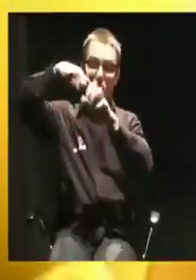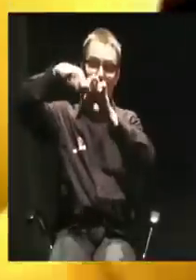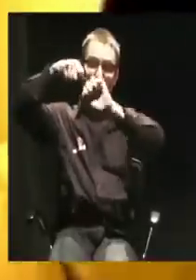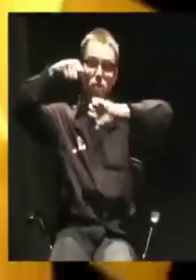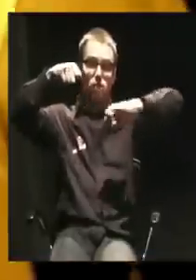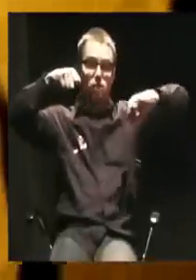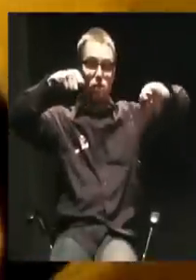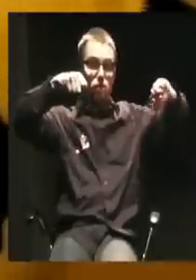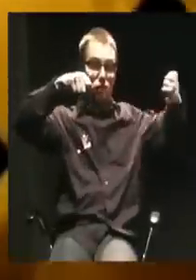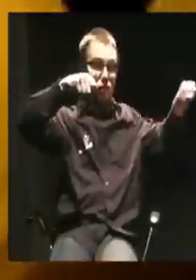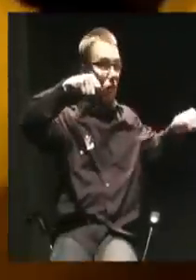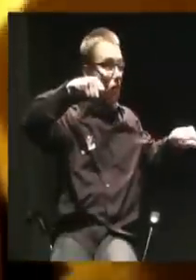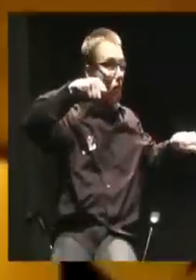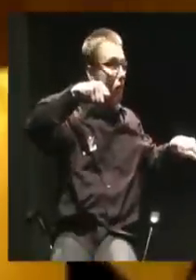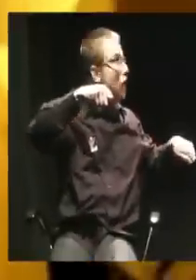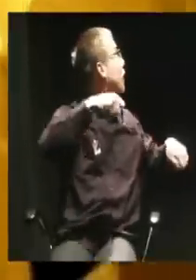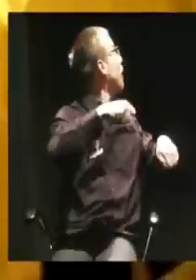Następnie udawałem się do przymierzalni.